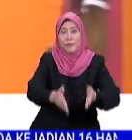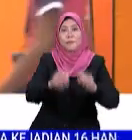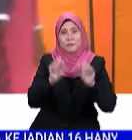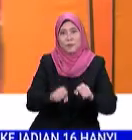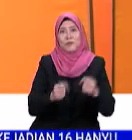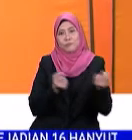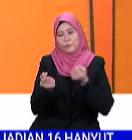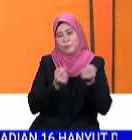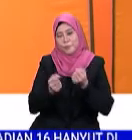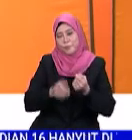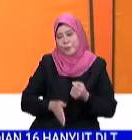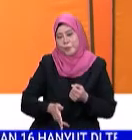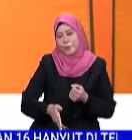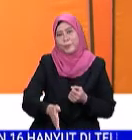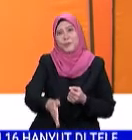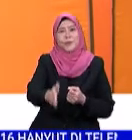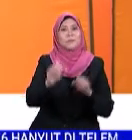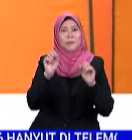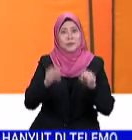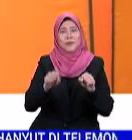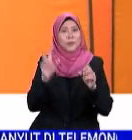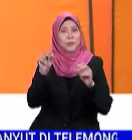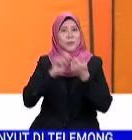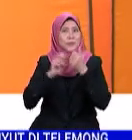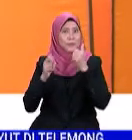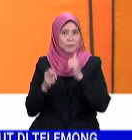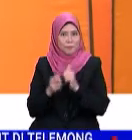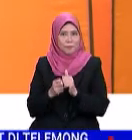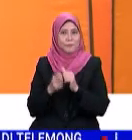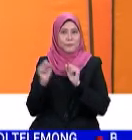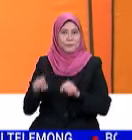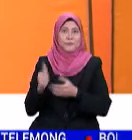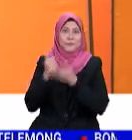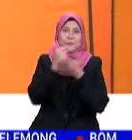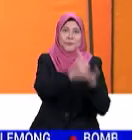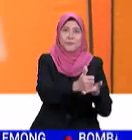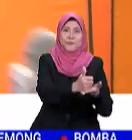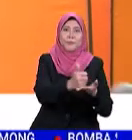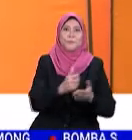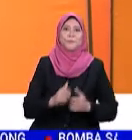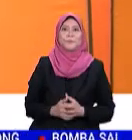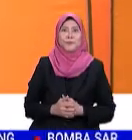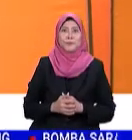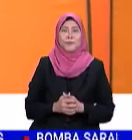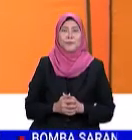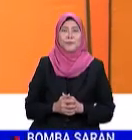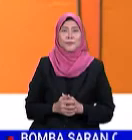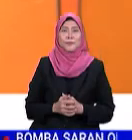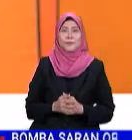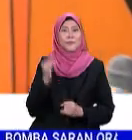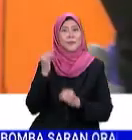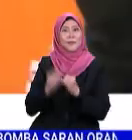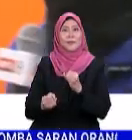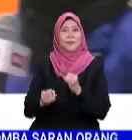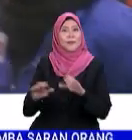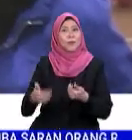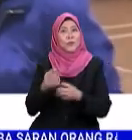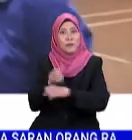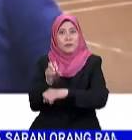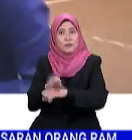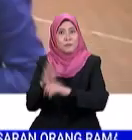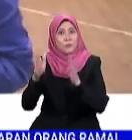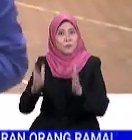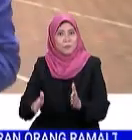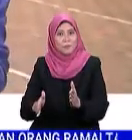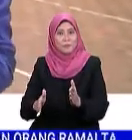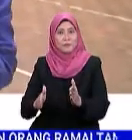dilalui lah, dan tidak ada sebarang masalah lah untuk kita salurkan bantuan. Akhir sekali Tuan, mungkin nasihat kepada para penduduk yang